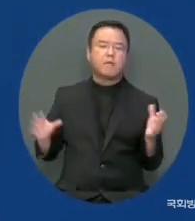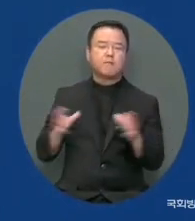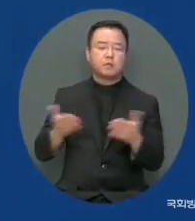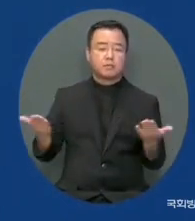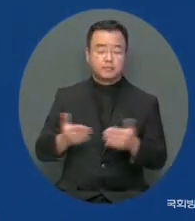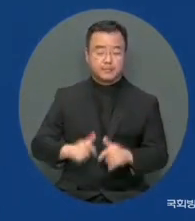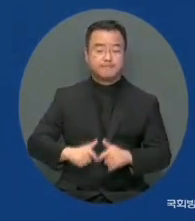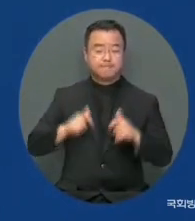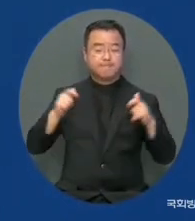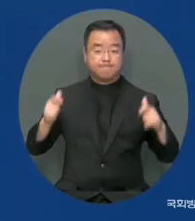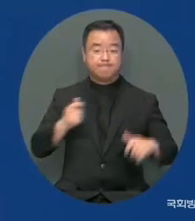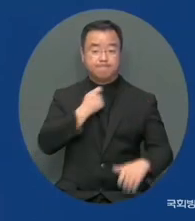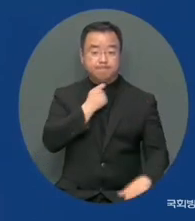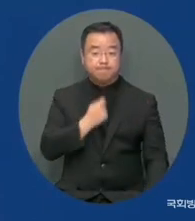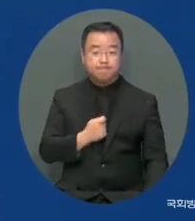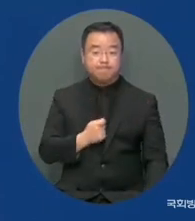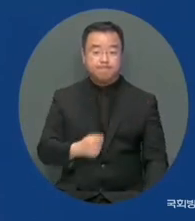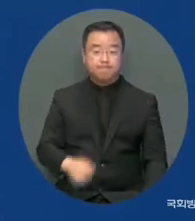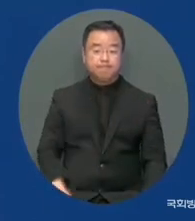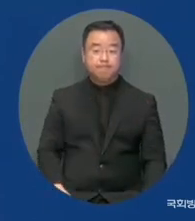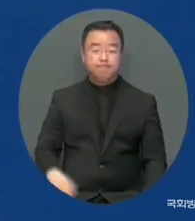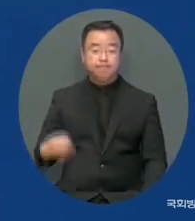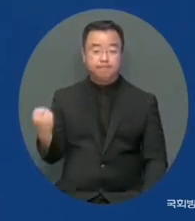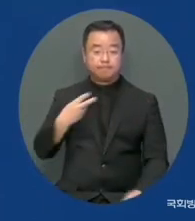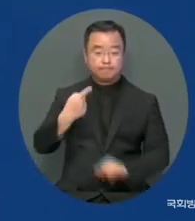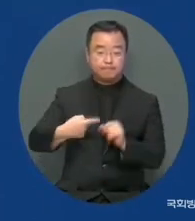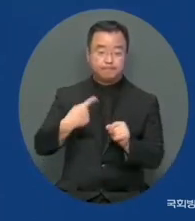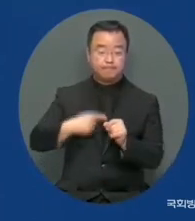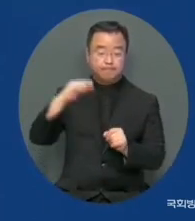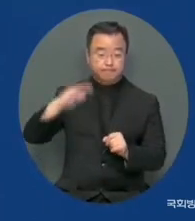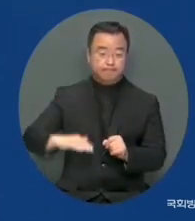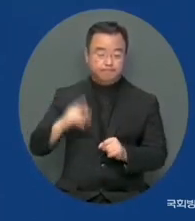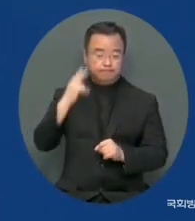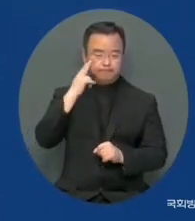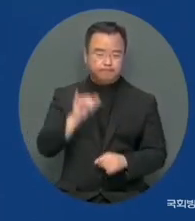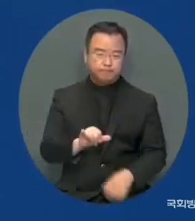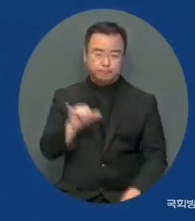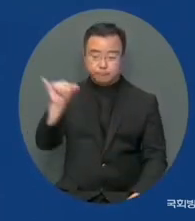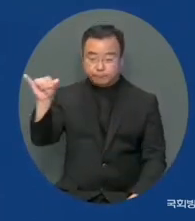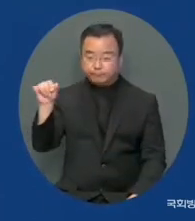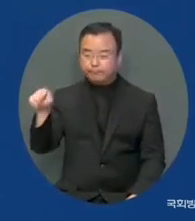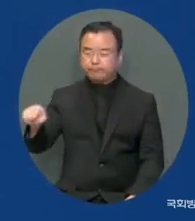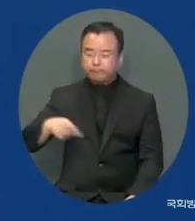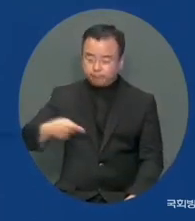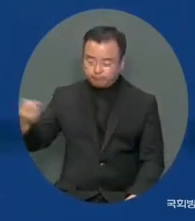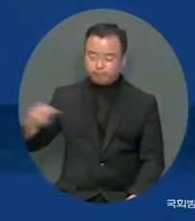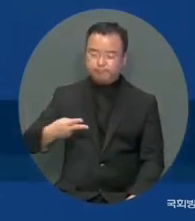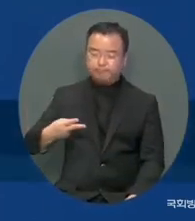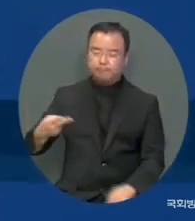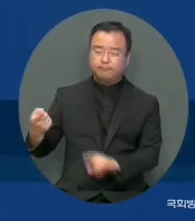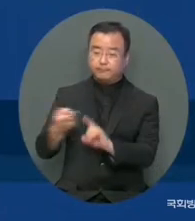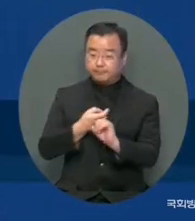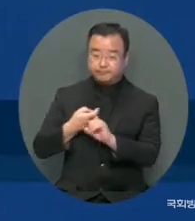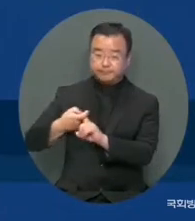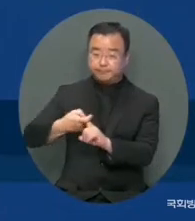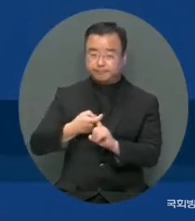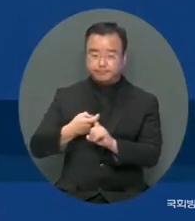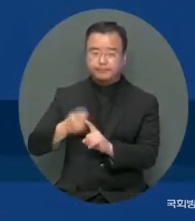획기적으로 강화하겠습니다. 하반기에 미국을 방문해서 한미의원연맹 창설에